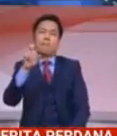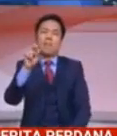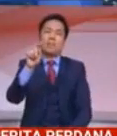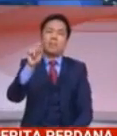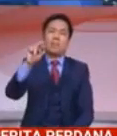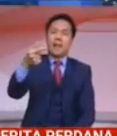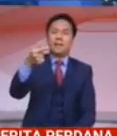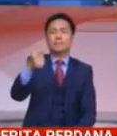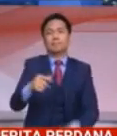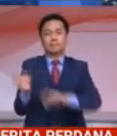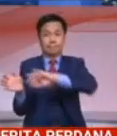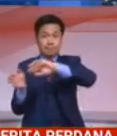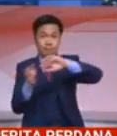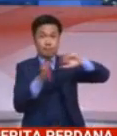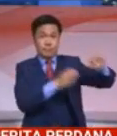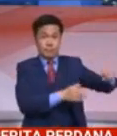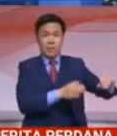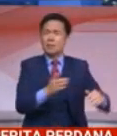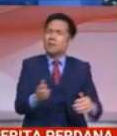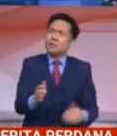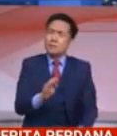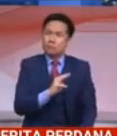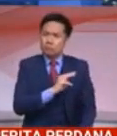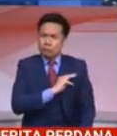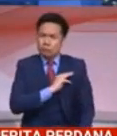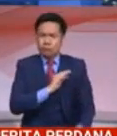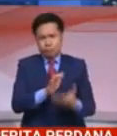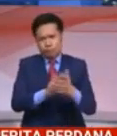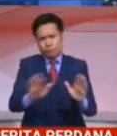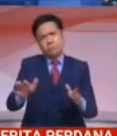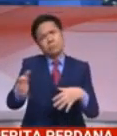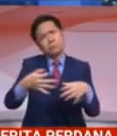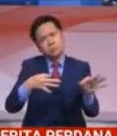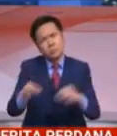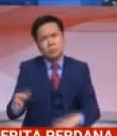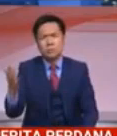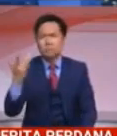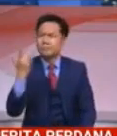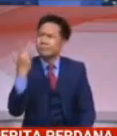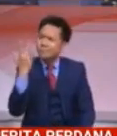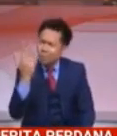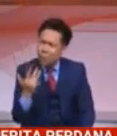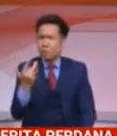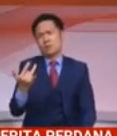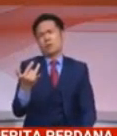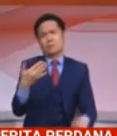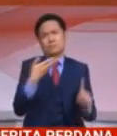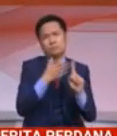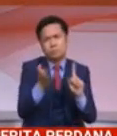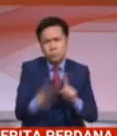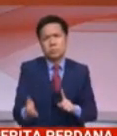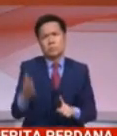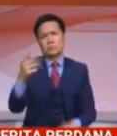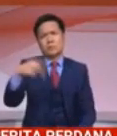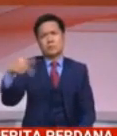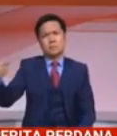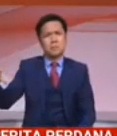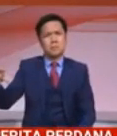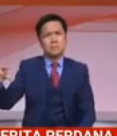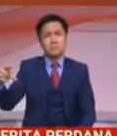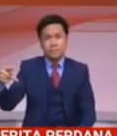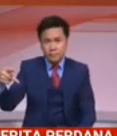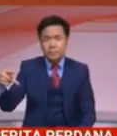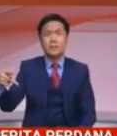Datuk Seri Ismail turut meluahkan rasa kecewa kerana semakin ramai yang ingkar arahan PKPP. Buktinya jumlah